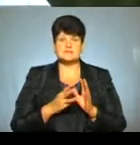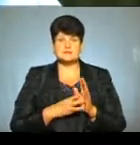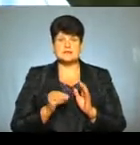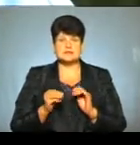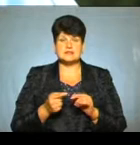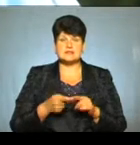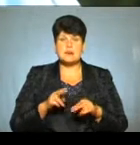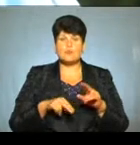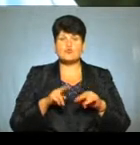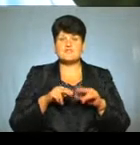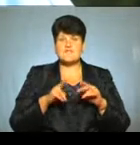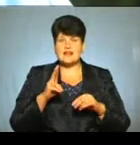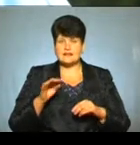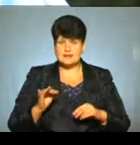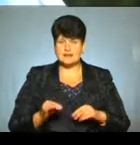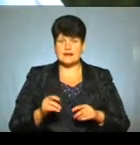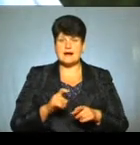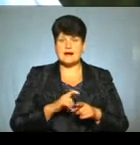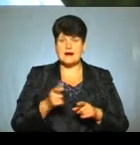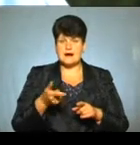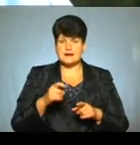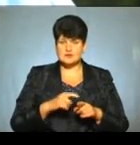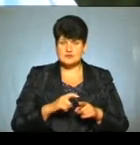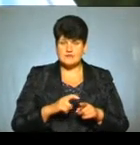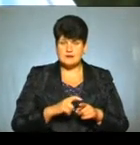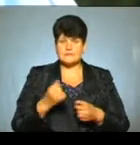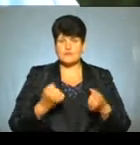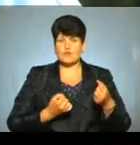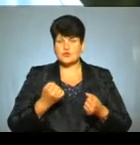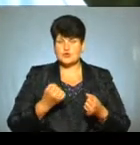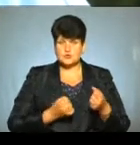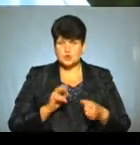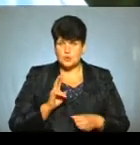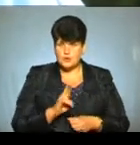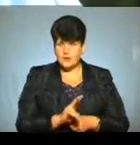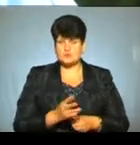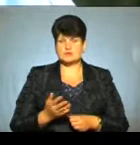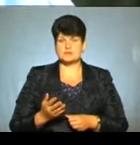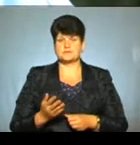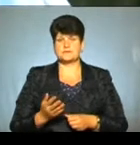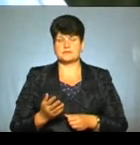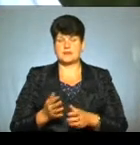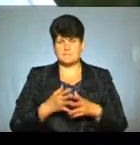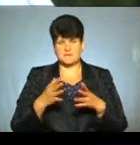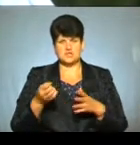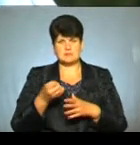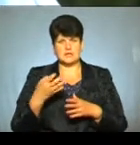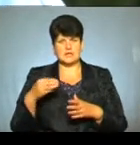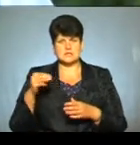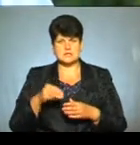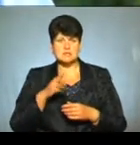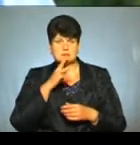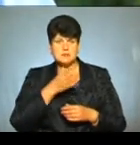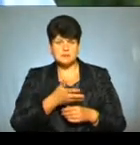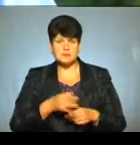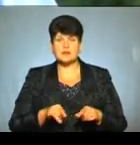є будівельники, газозварники, водії, взяти водії тролейбуса, більше 15 тисяч. Так